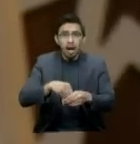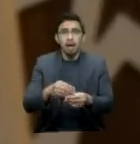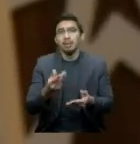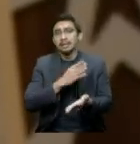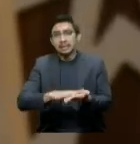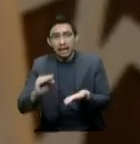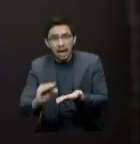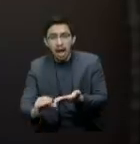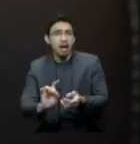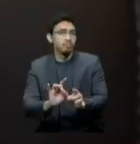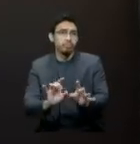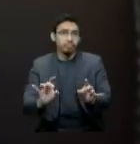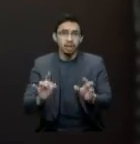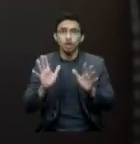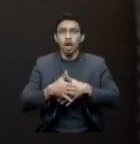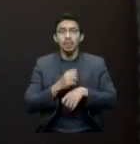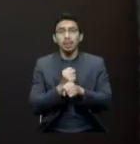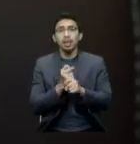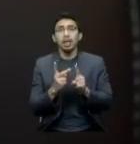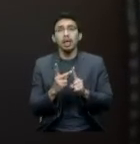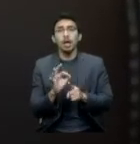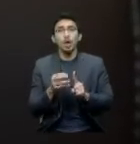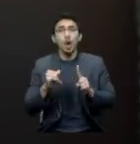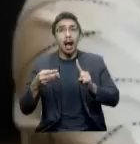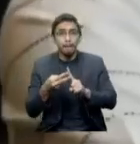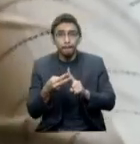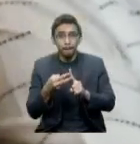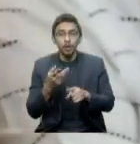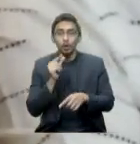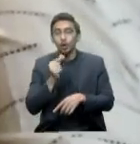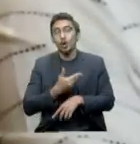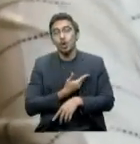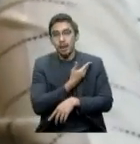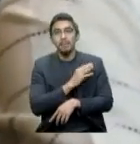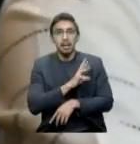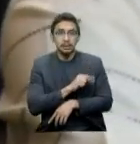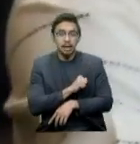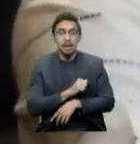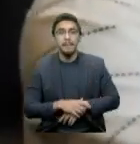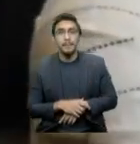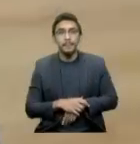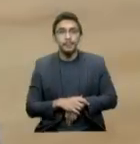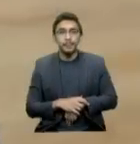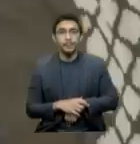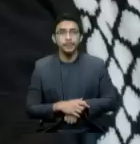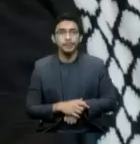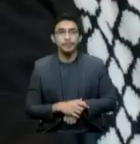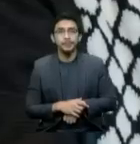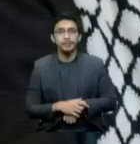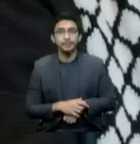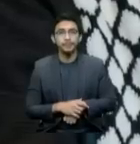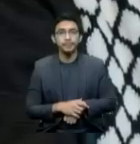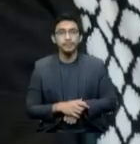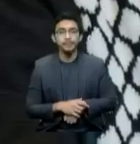sedekah serta melaksanakan salat gaib bagi korban di Palestina dukungan